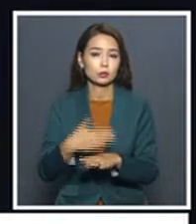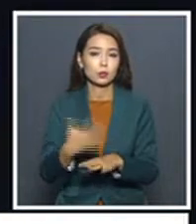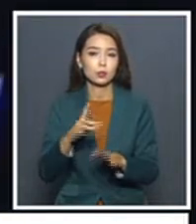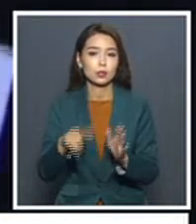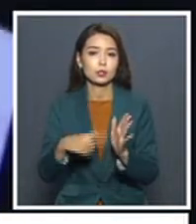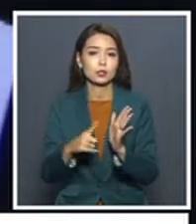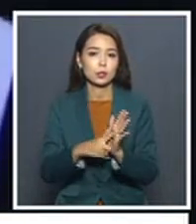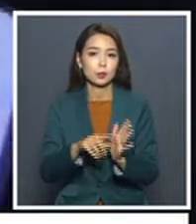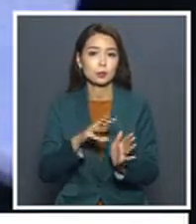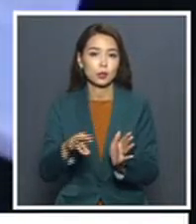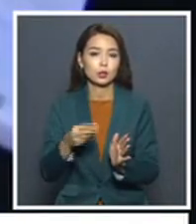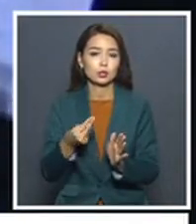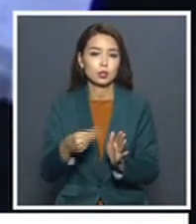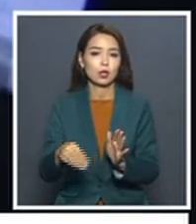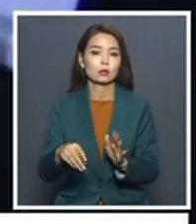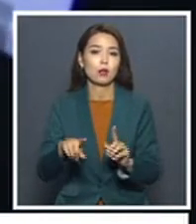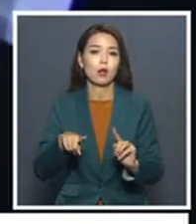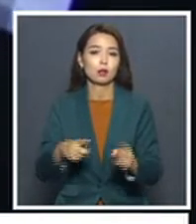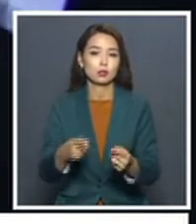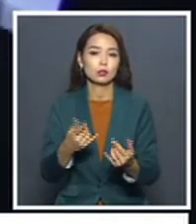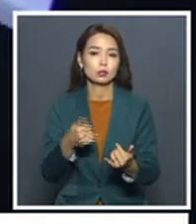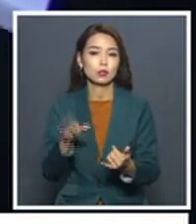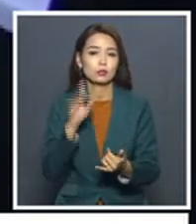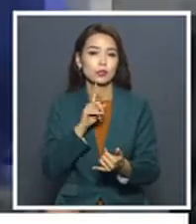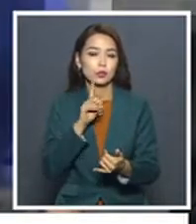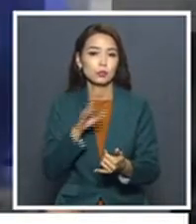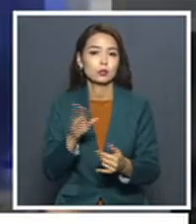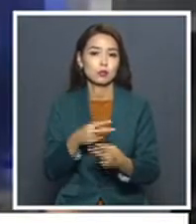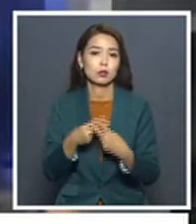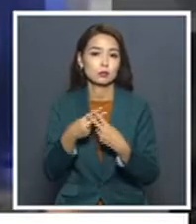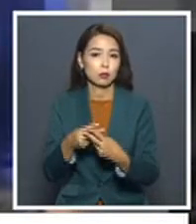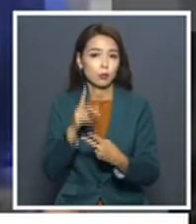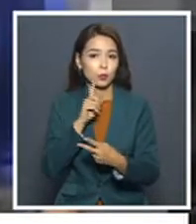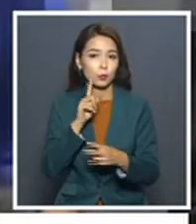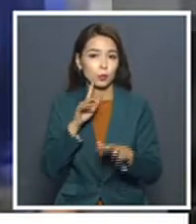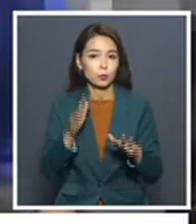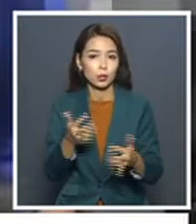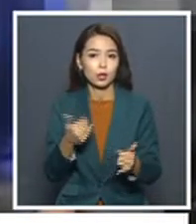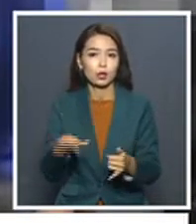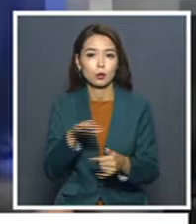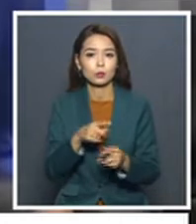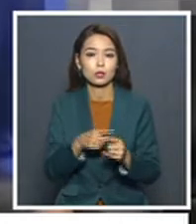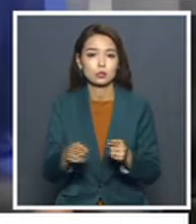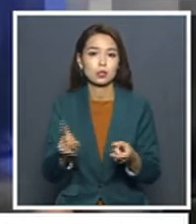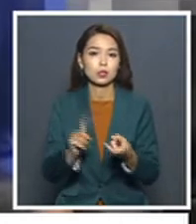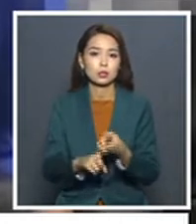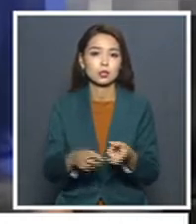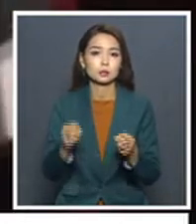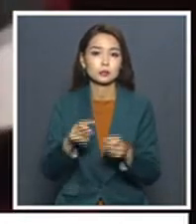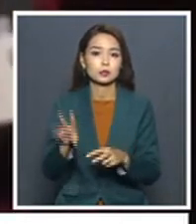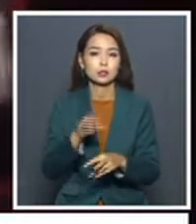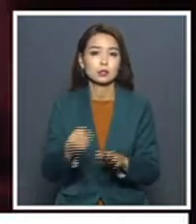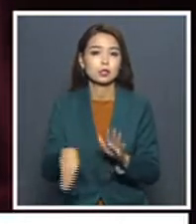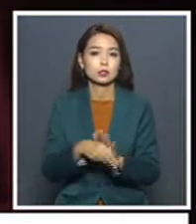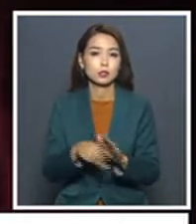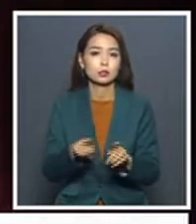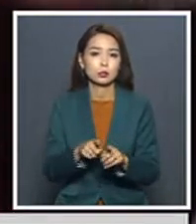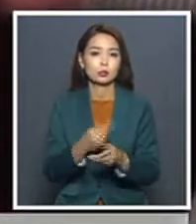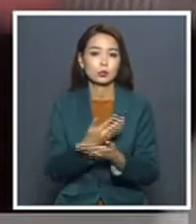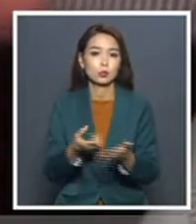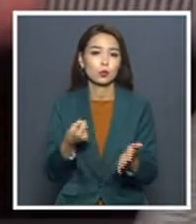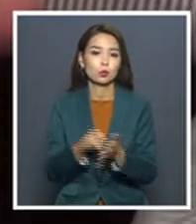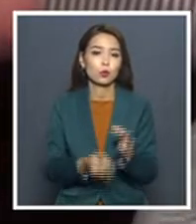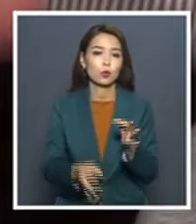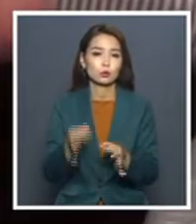алу кезінде күдікті ұсталып, уақытша оқшаулау мекемесіне тоғытылды. Қазіргі уақытта оған қатысты ірі көлемде пара алу дерегі бойынша сотқа